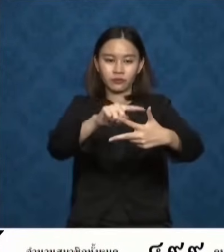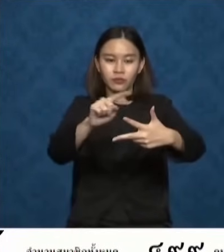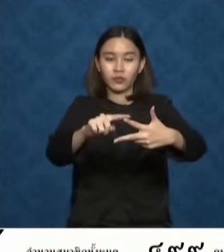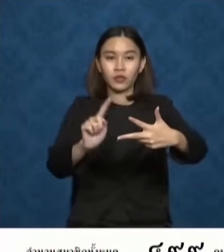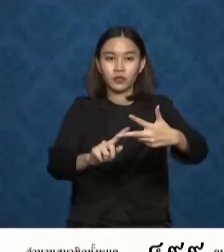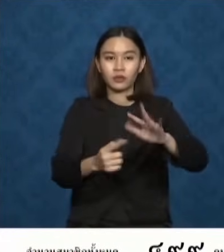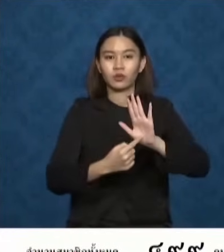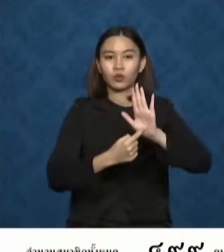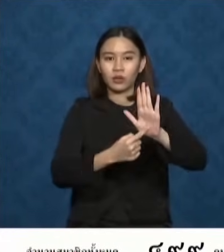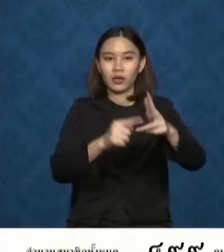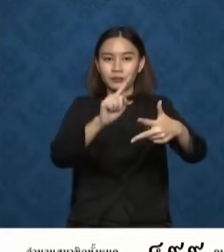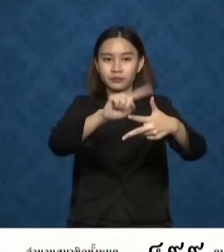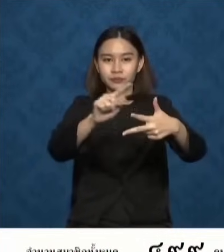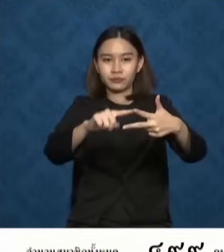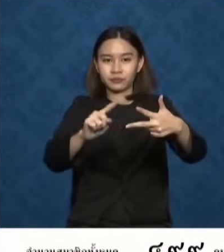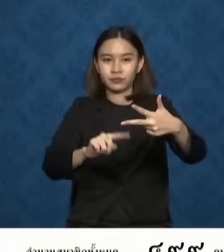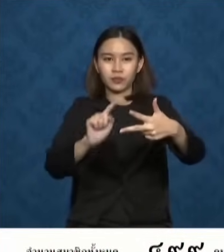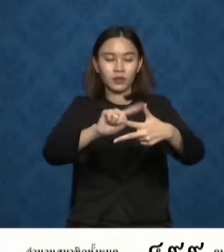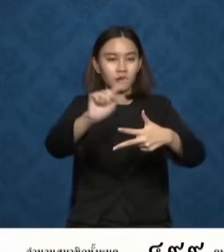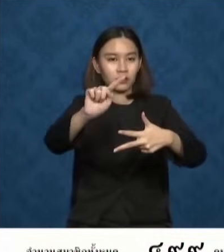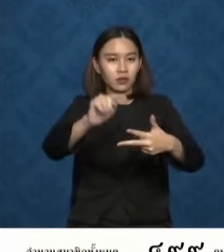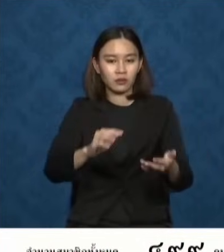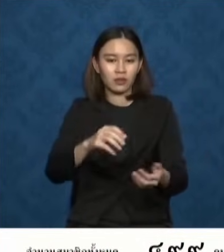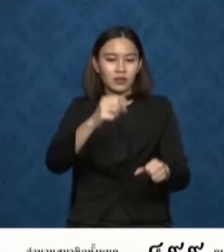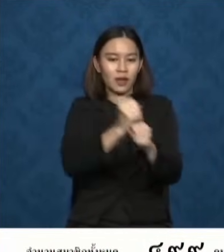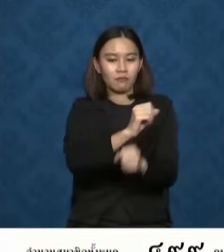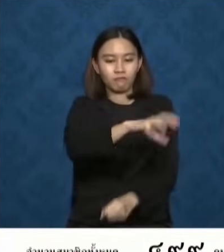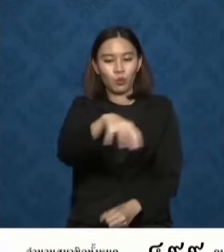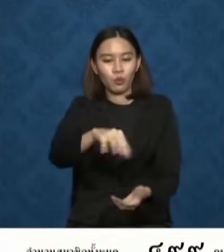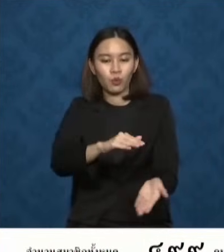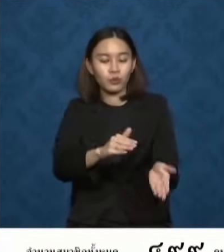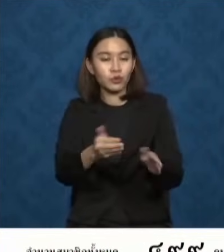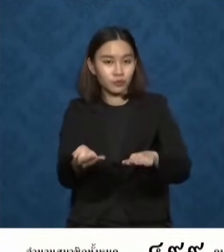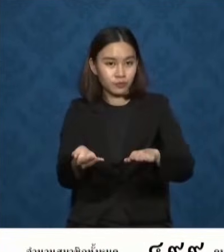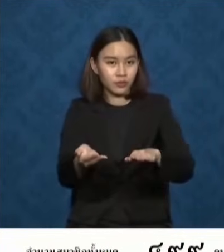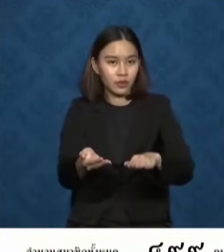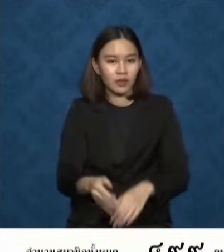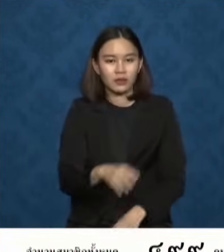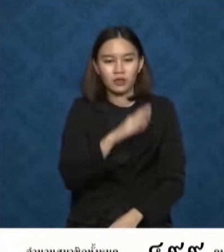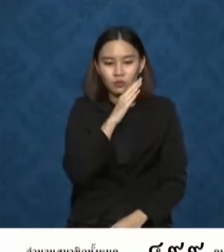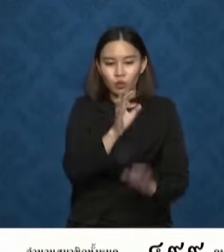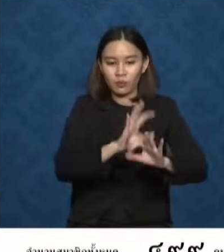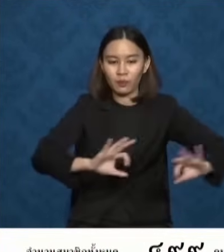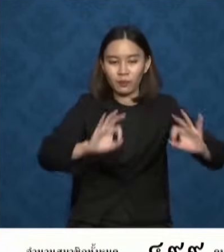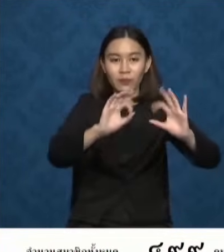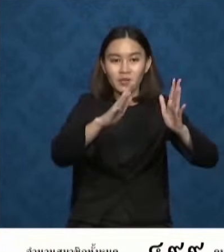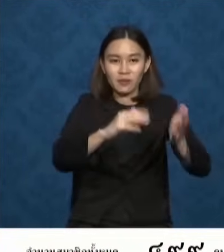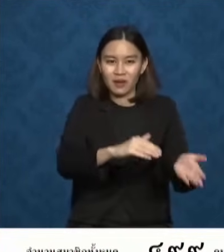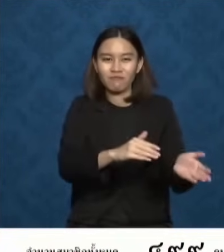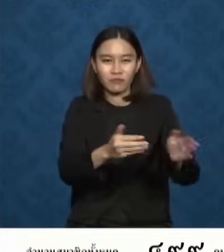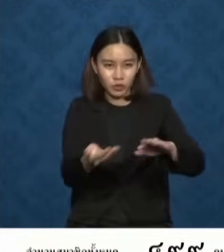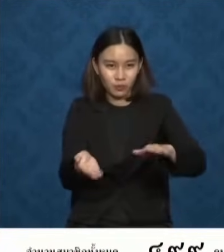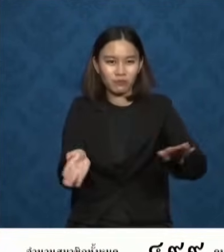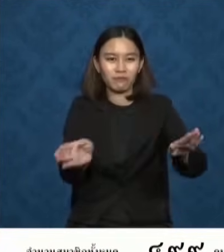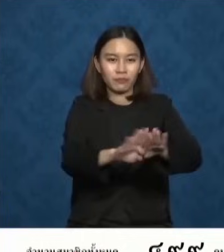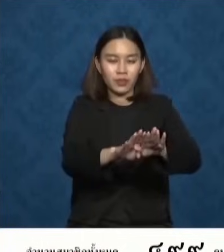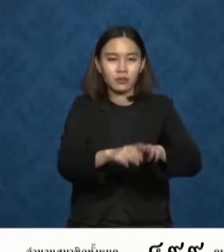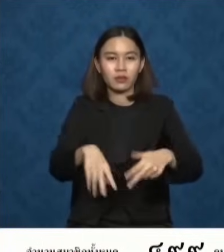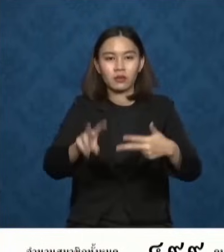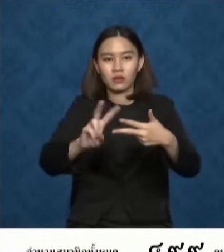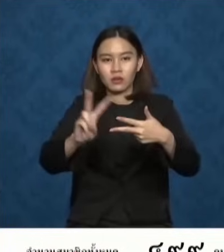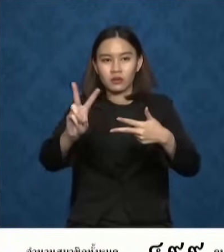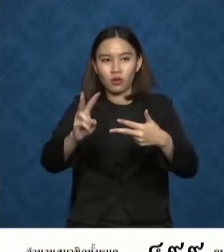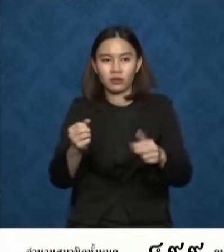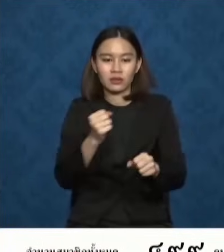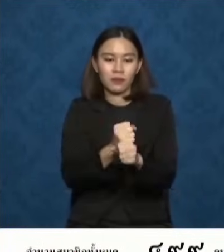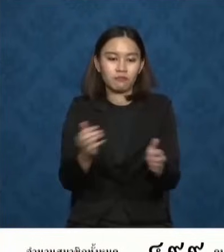ะ1มีการยุบหน่วยที่ไหนที่ไม่จำเป็นต่อไปนี้จะมีการยุบ2คว